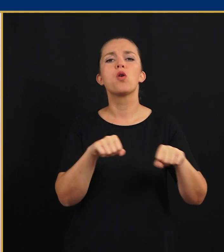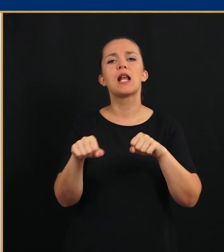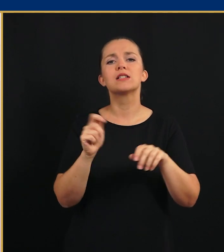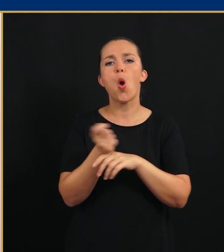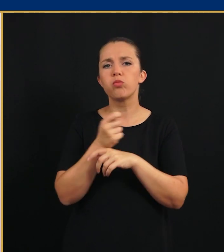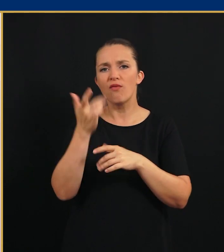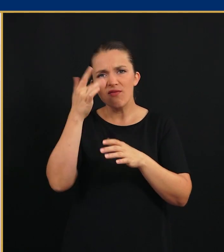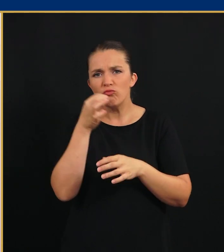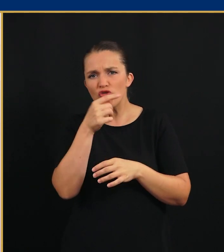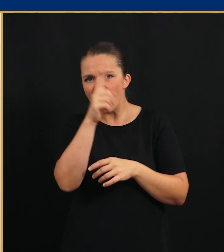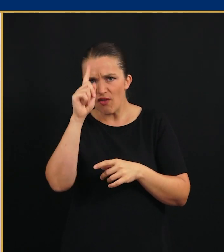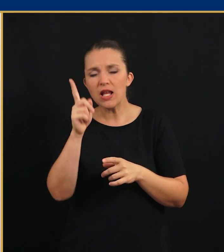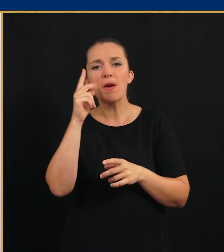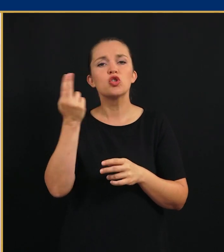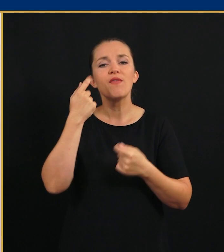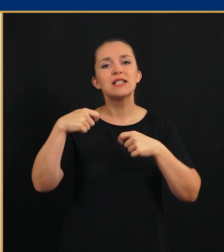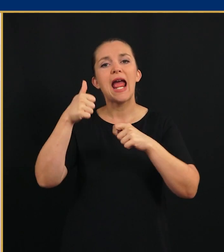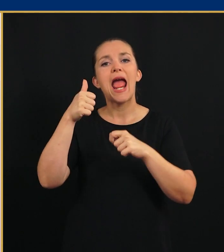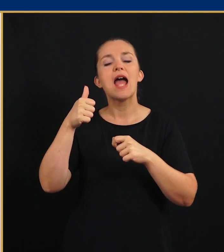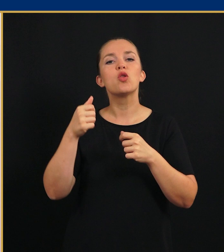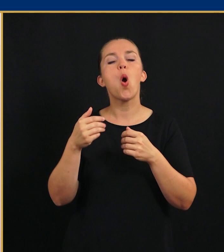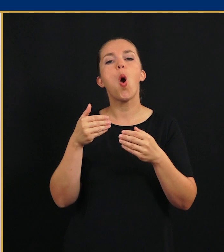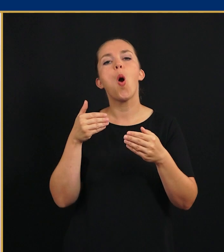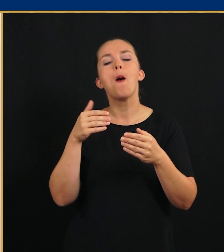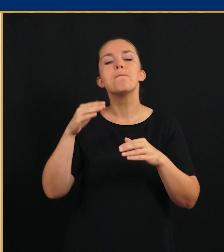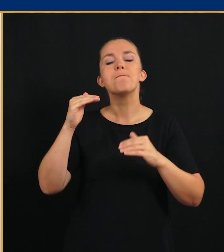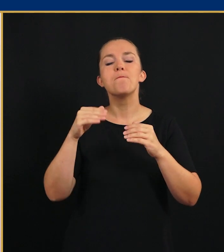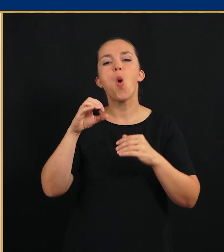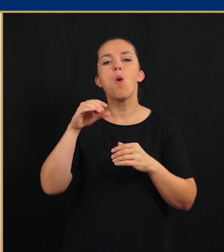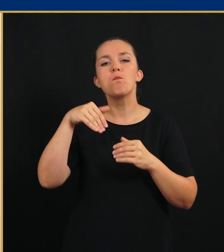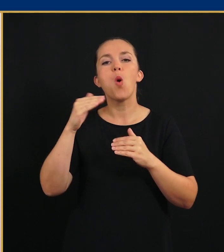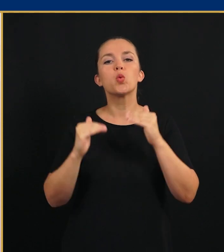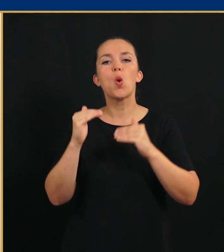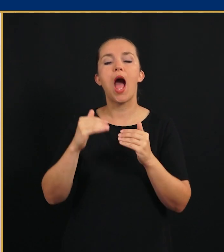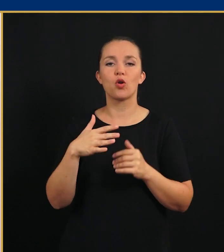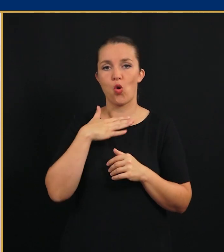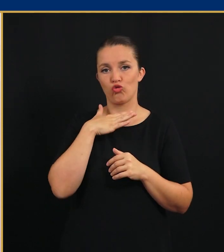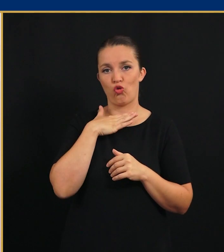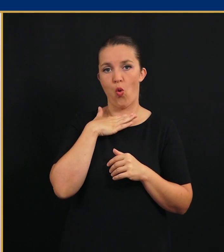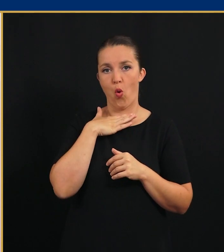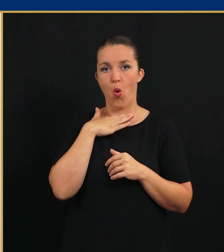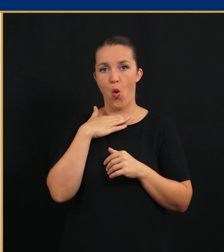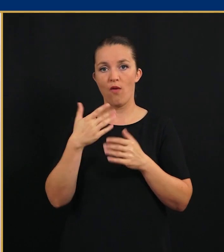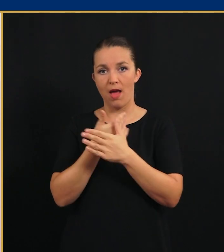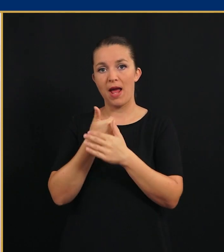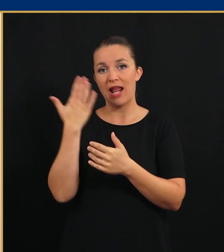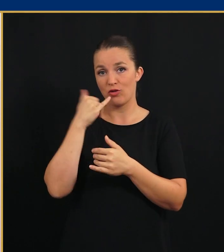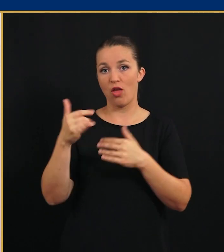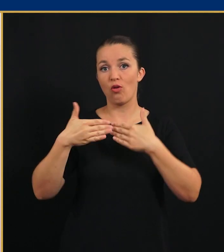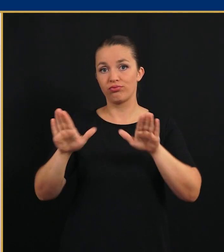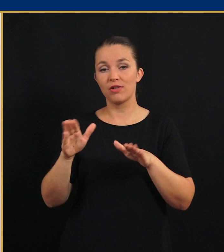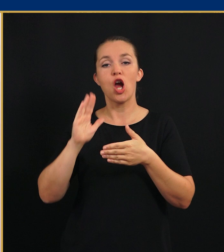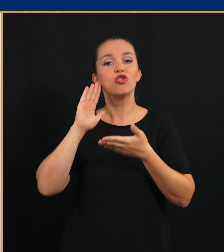v okviru popotresne obnove. Ne vem, če veste, ampak Slovenija je zgradila eno modularno šolo v Albaniji, ki je bila odprta lansko leto.